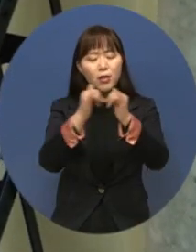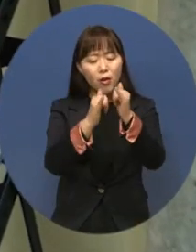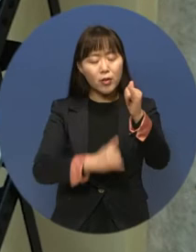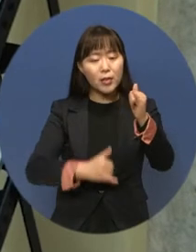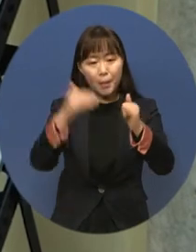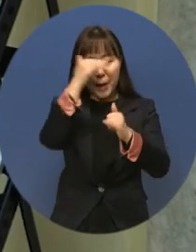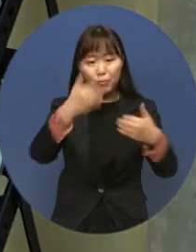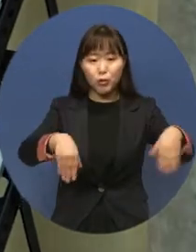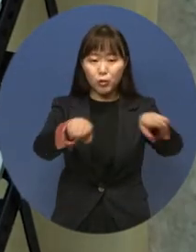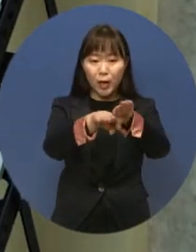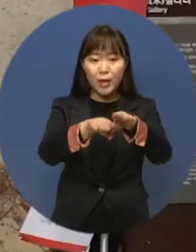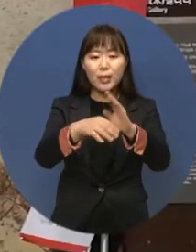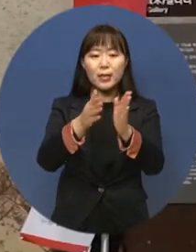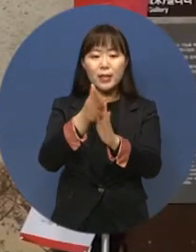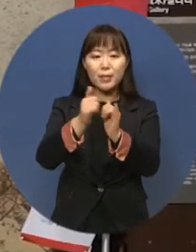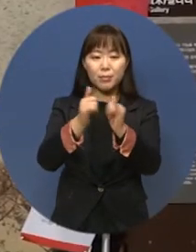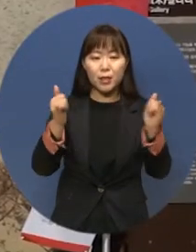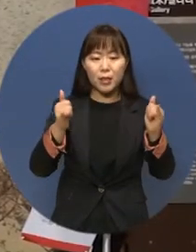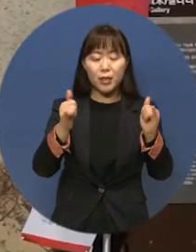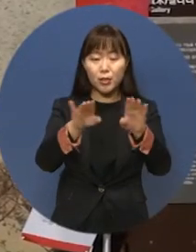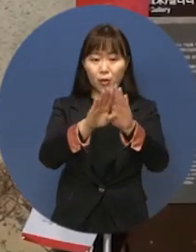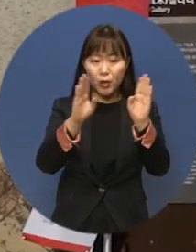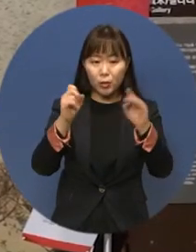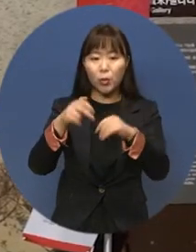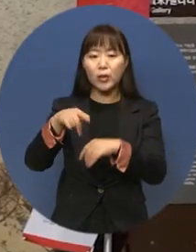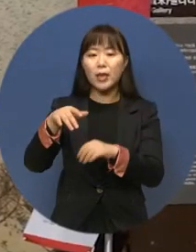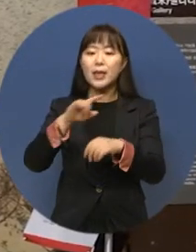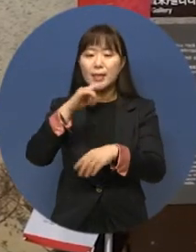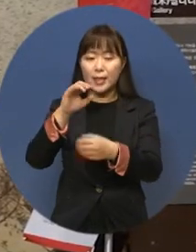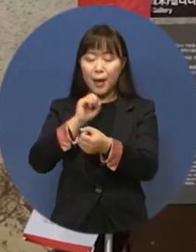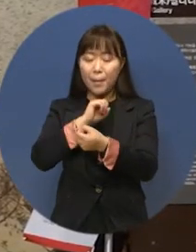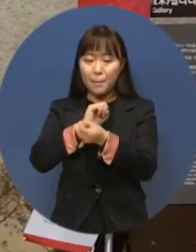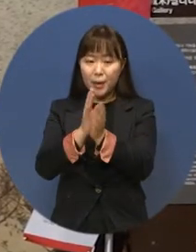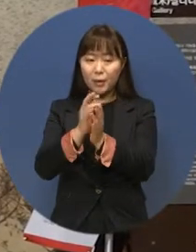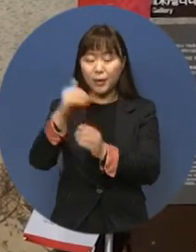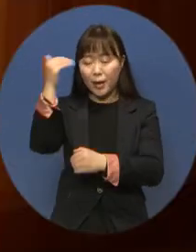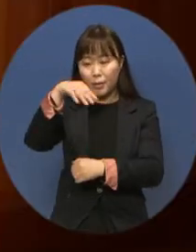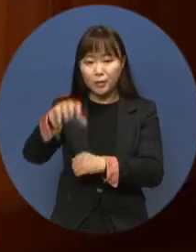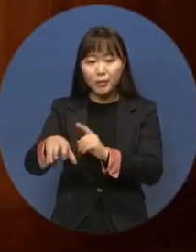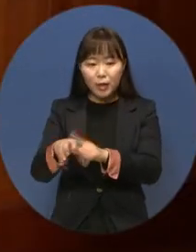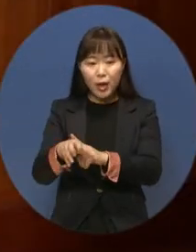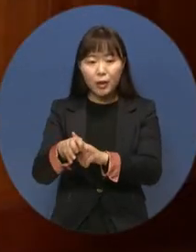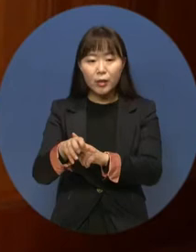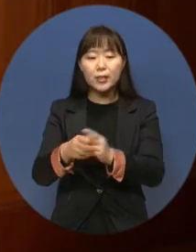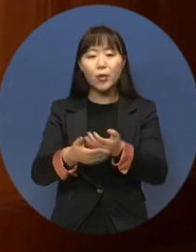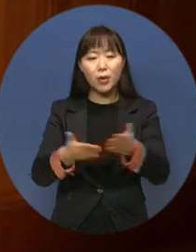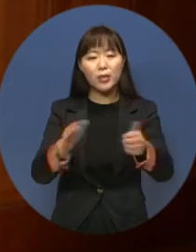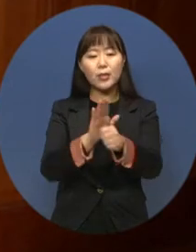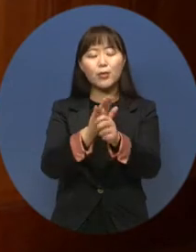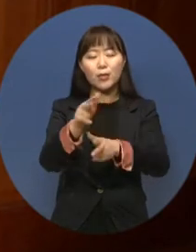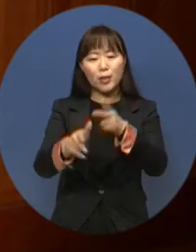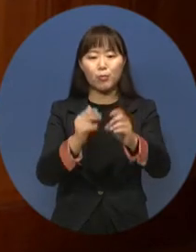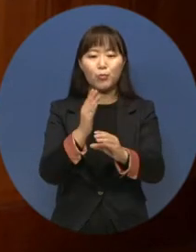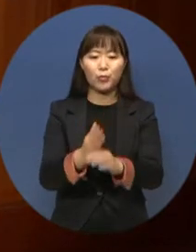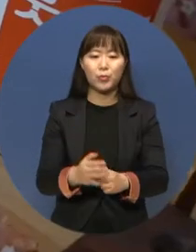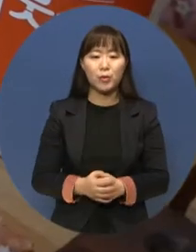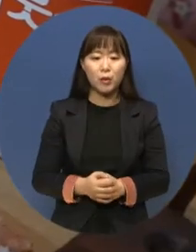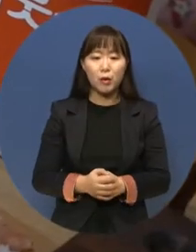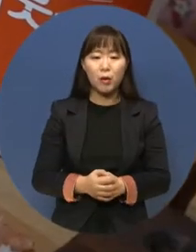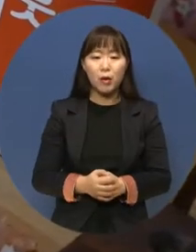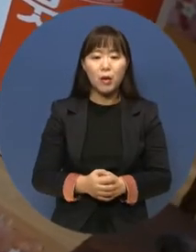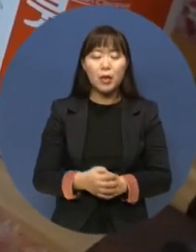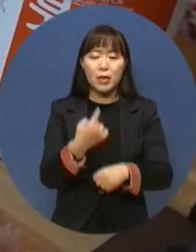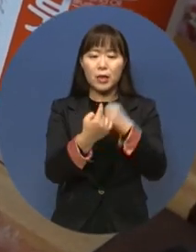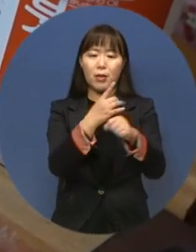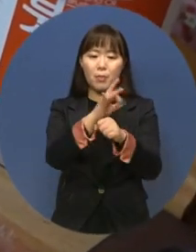역사박물관 시민 열린 갤러리와 장미 갤러리를 활동 공간으로 제공해주는 지원 사업을 하고 있습니다. 박물관은